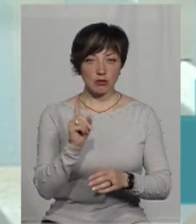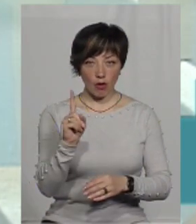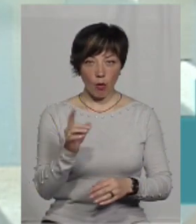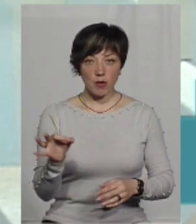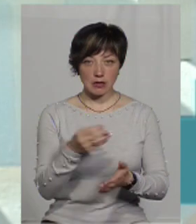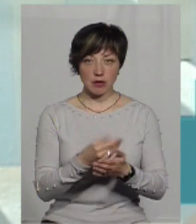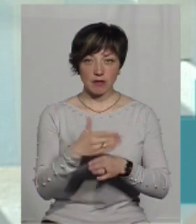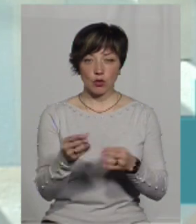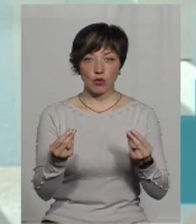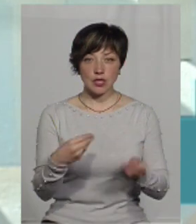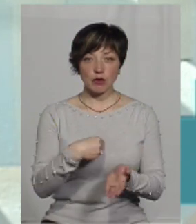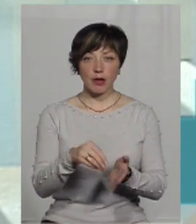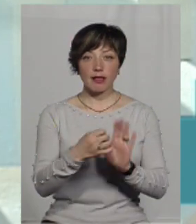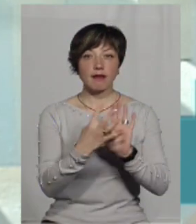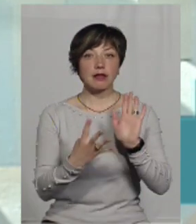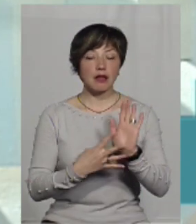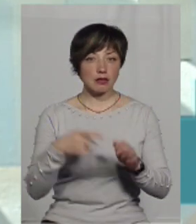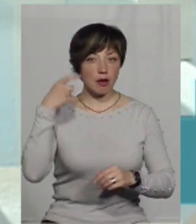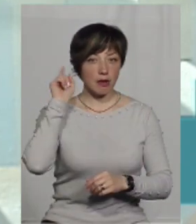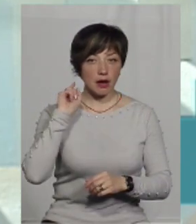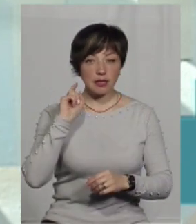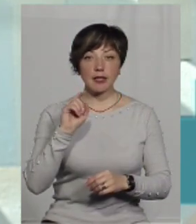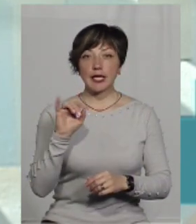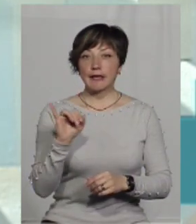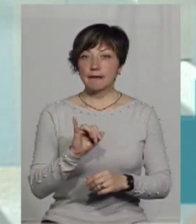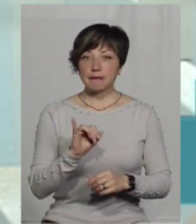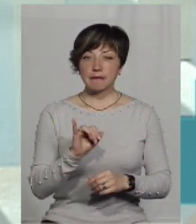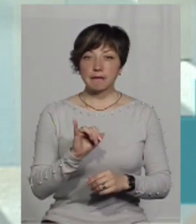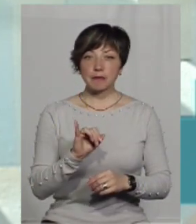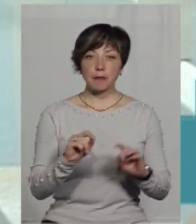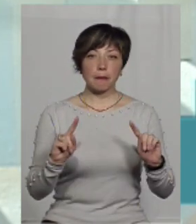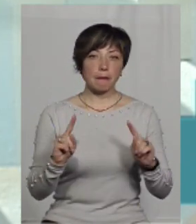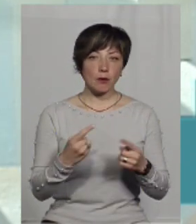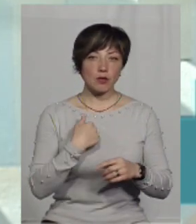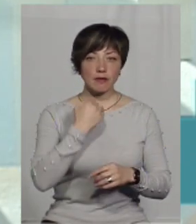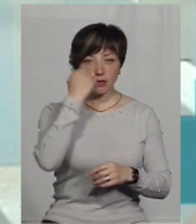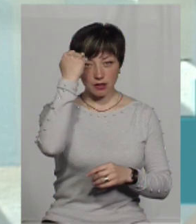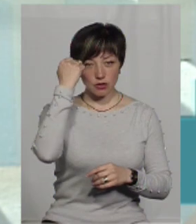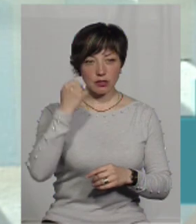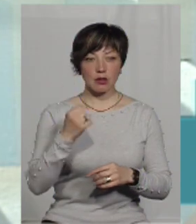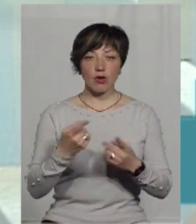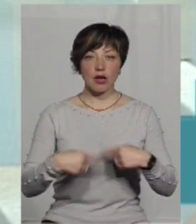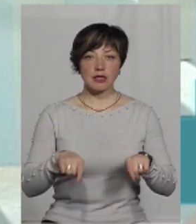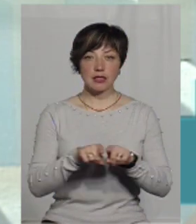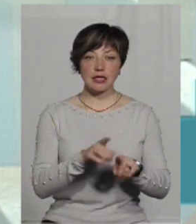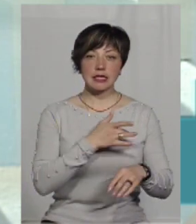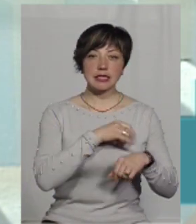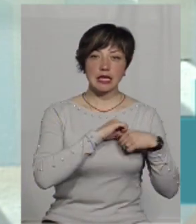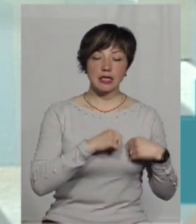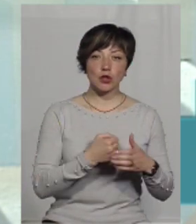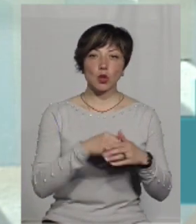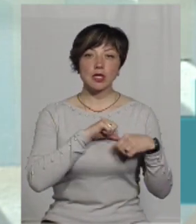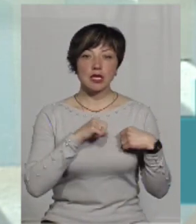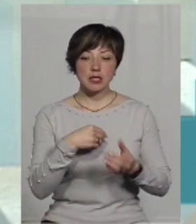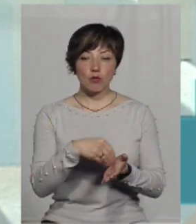обласний бюджет, виділив кошти, ми закупили 19 слухових апаратів. І дуже я вдячна організації «Серце до серця»,